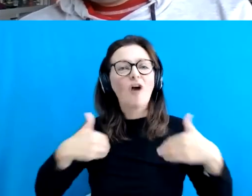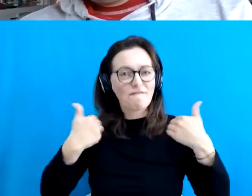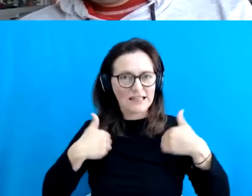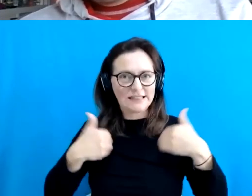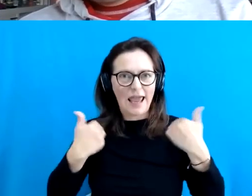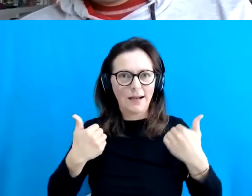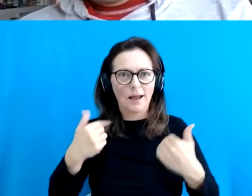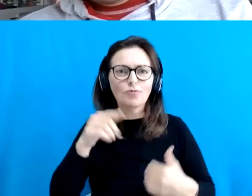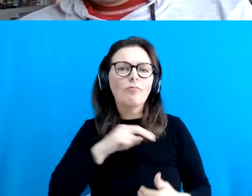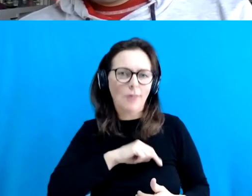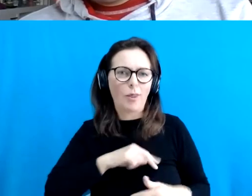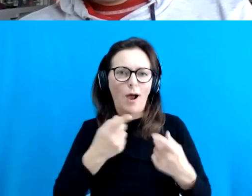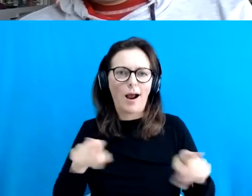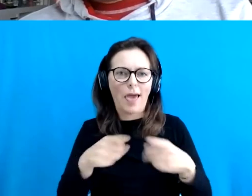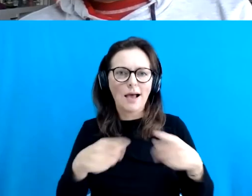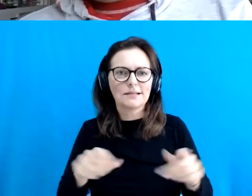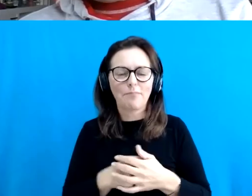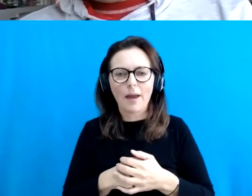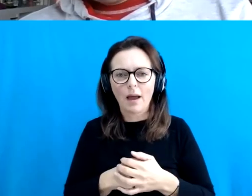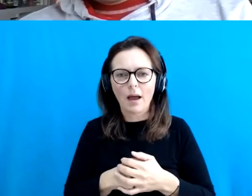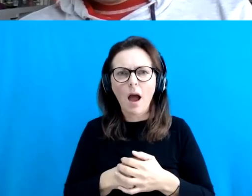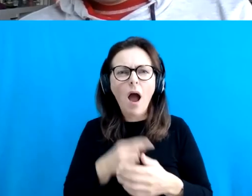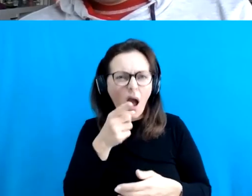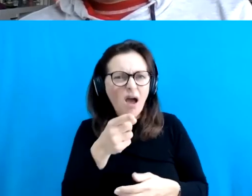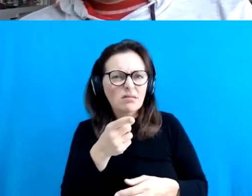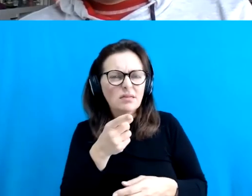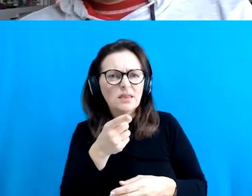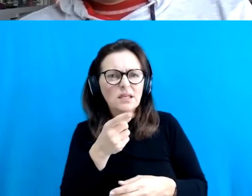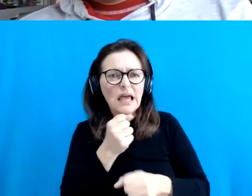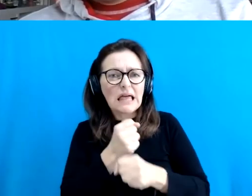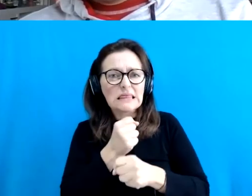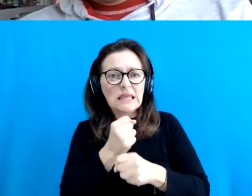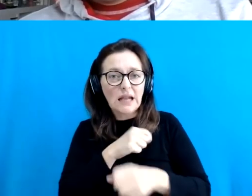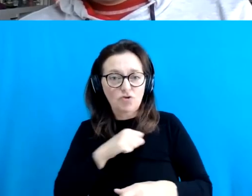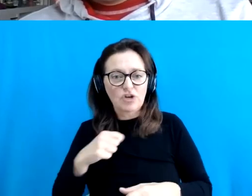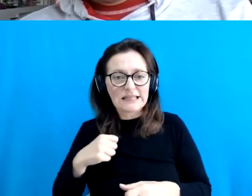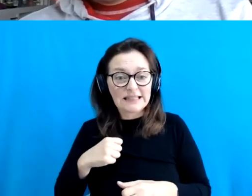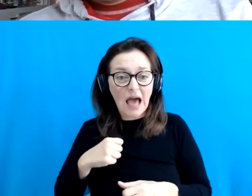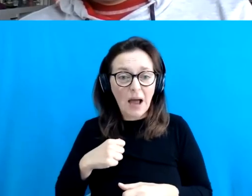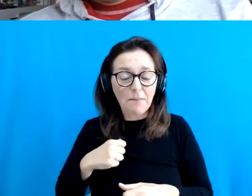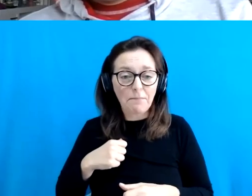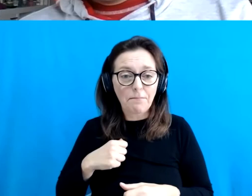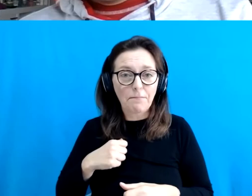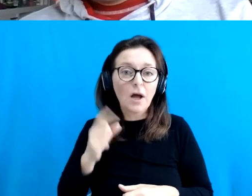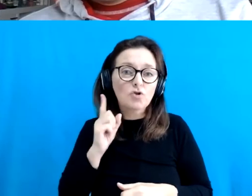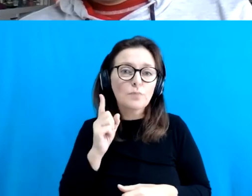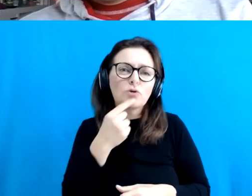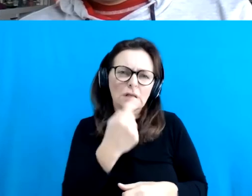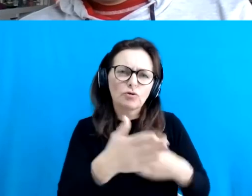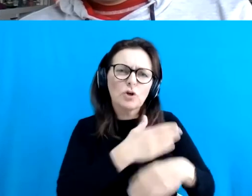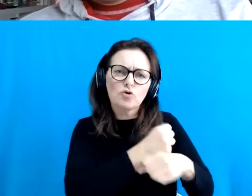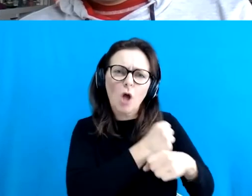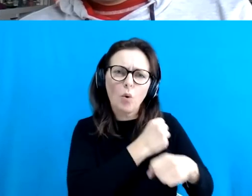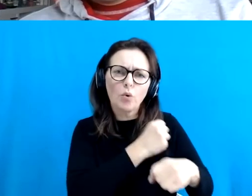Lepo. Več ali manj pa vseeno delaš sam, čeprav si zdaj kar omenil sodelovanje. Sodeluješ pa